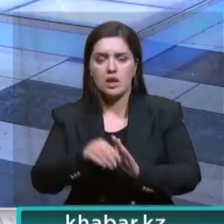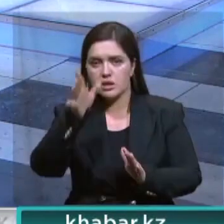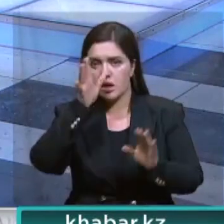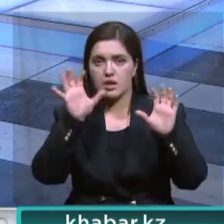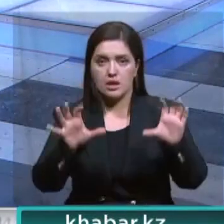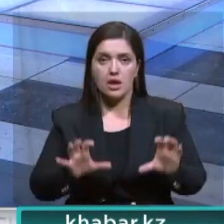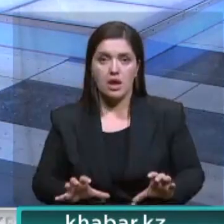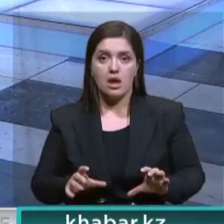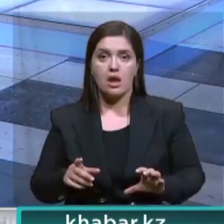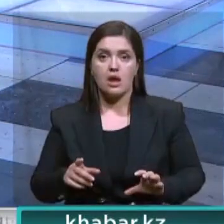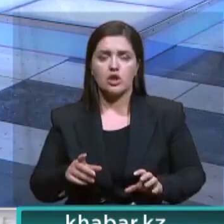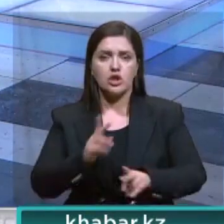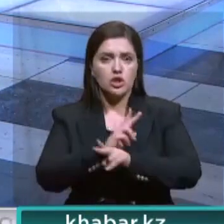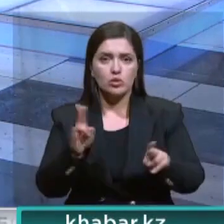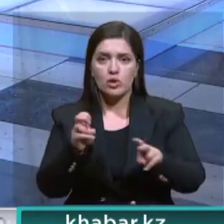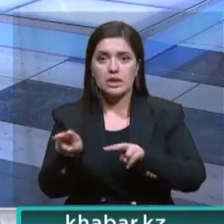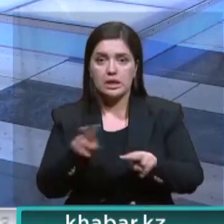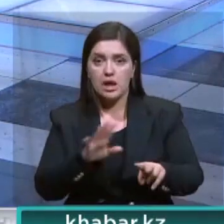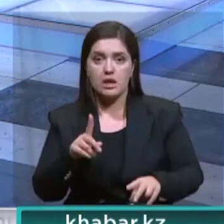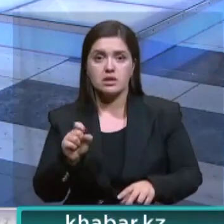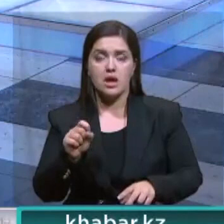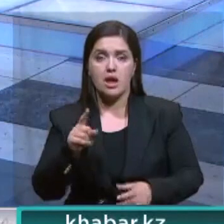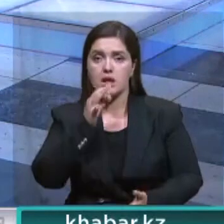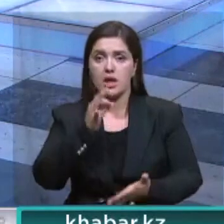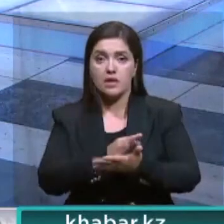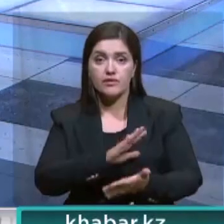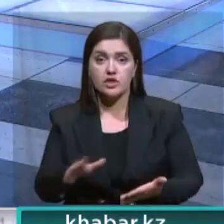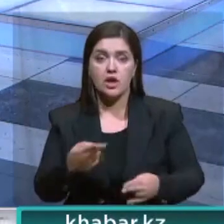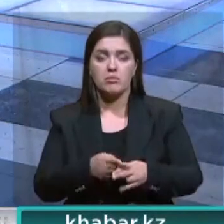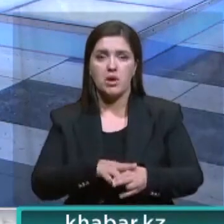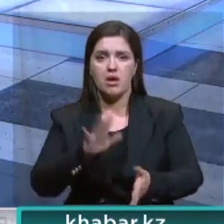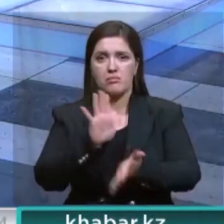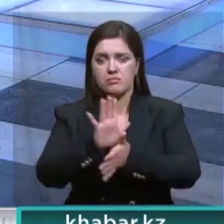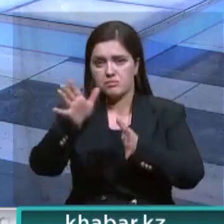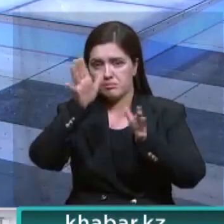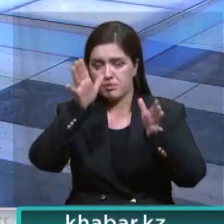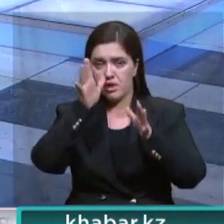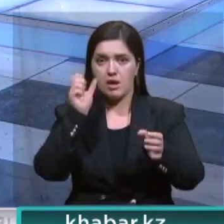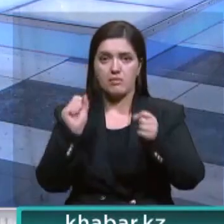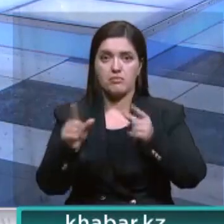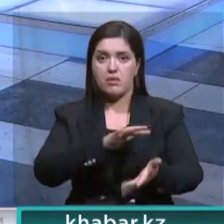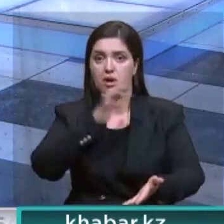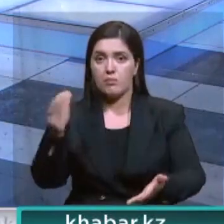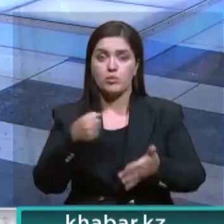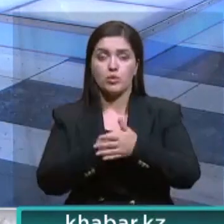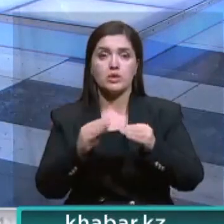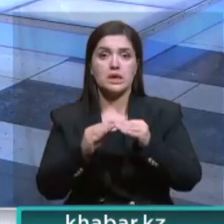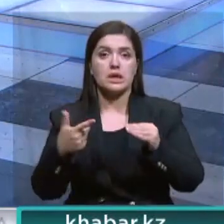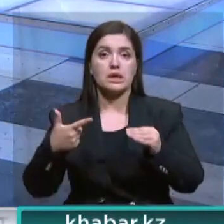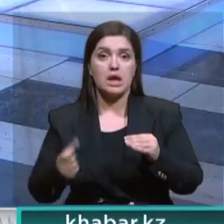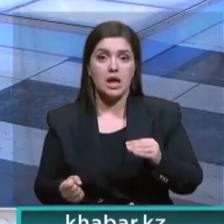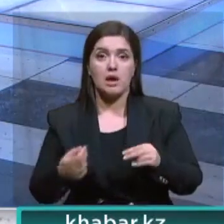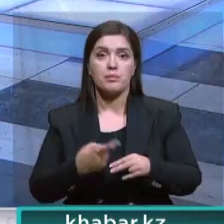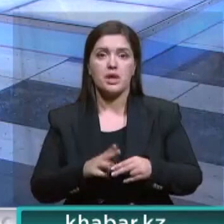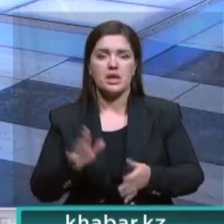Объяснять, думаю, не стоит. Их никто не контролирует, за них мало кто отвечает. При этом эти стихийные мусорные полигоны площадью до 10 гектаров, как